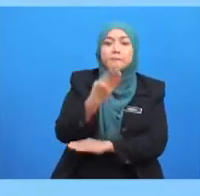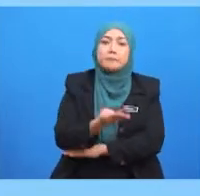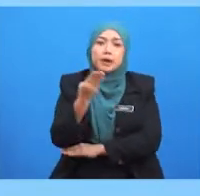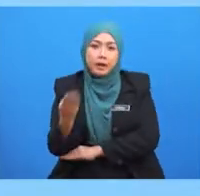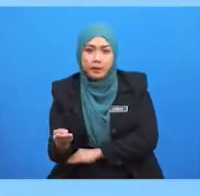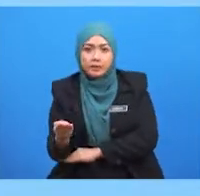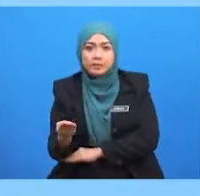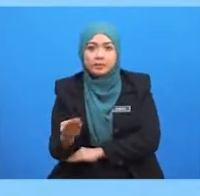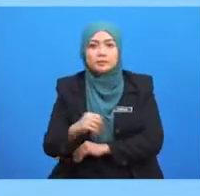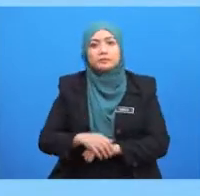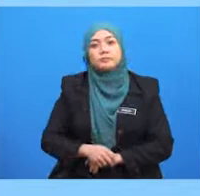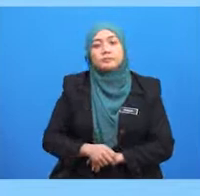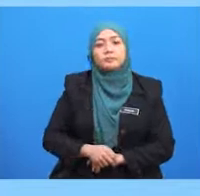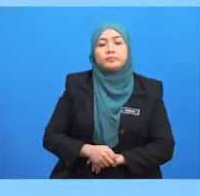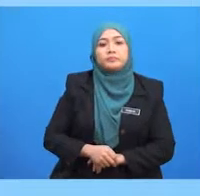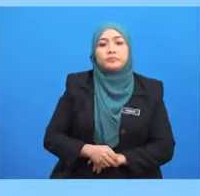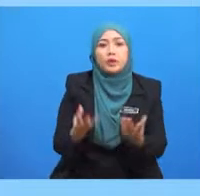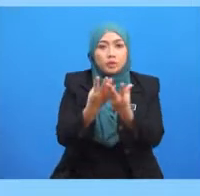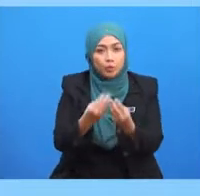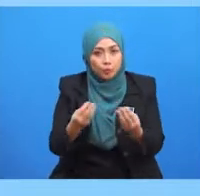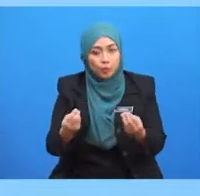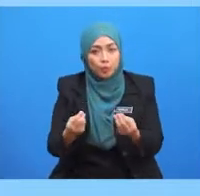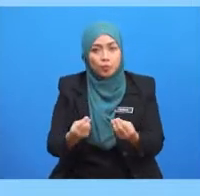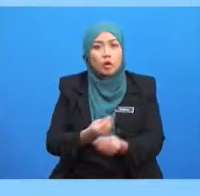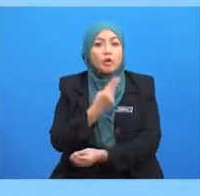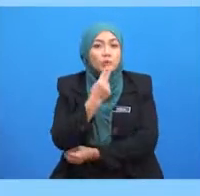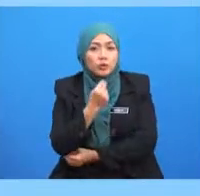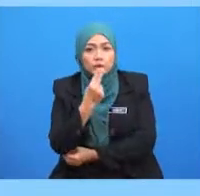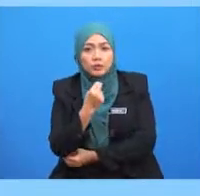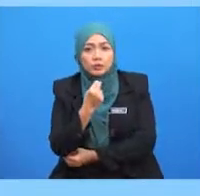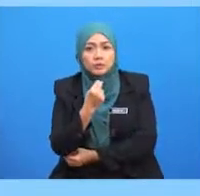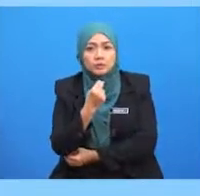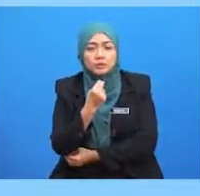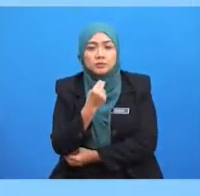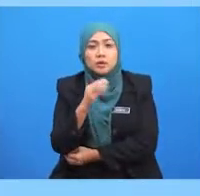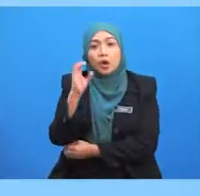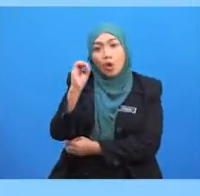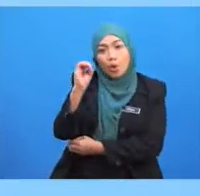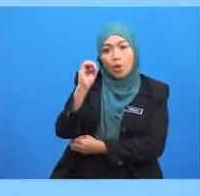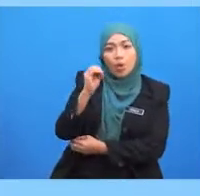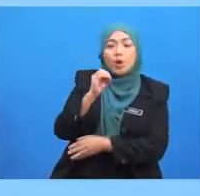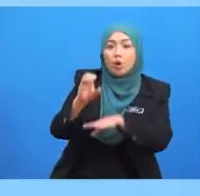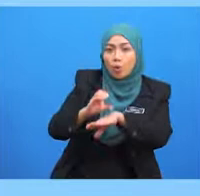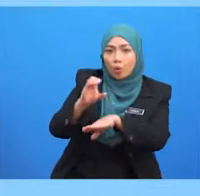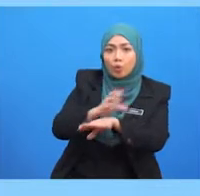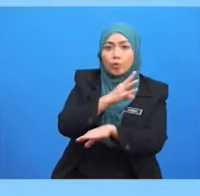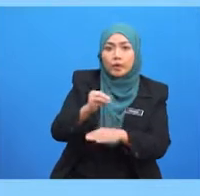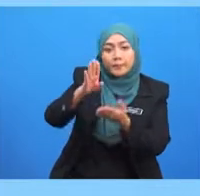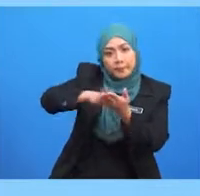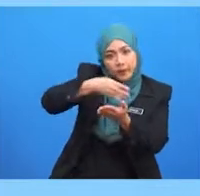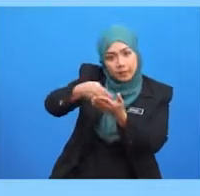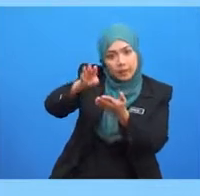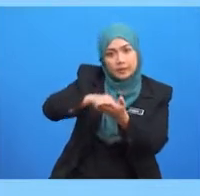bahan yaitu tepung gule Koko dan mentega